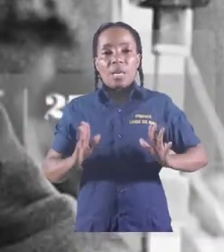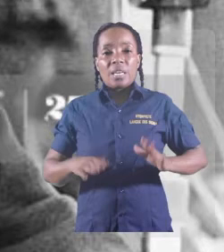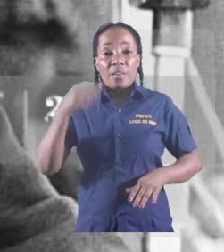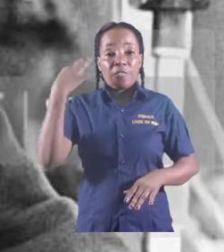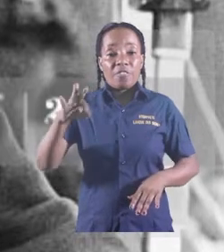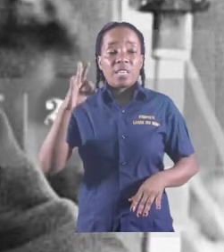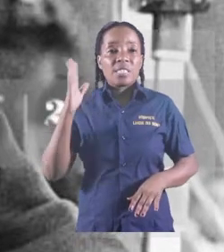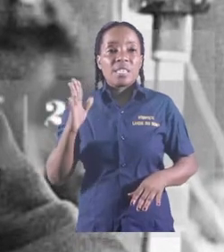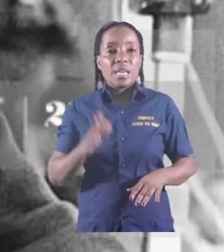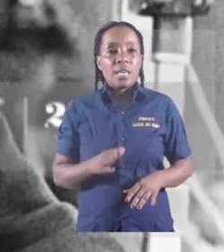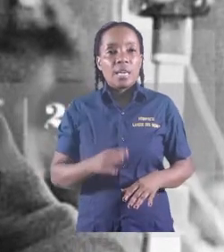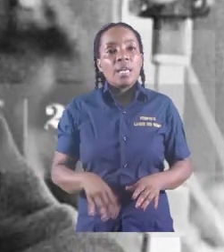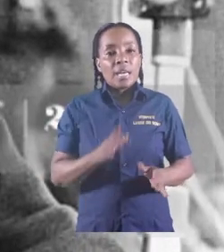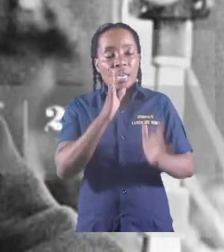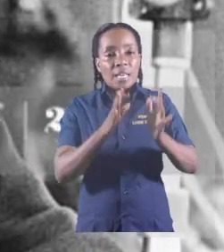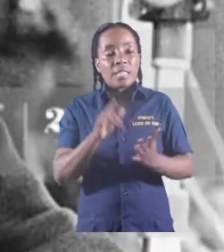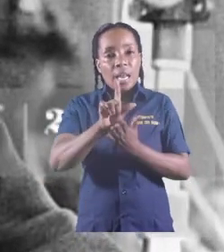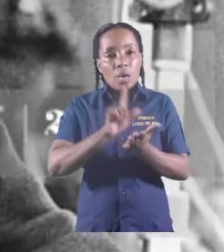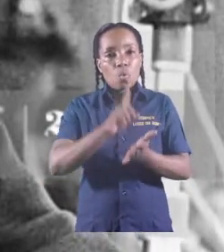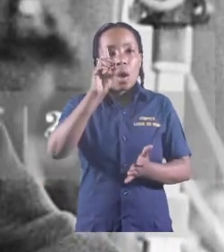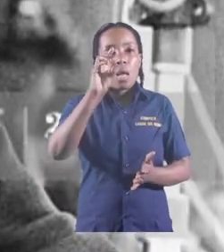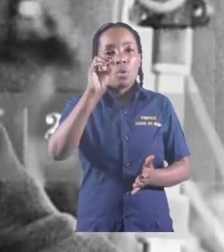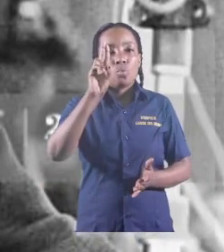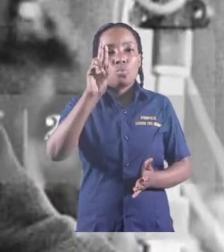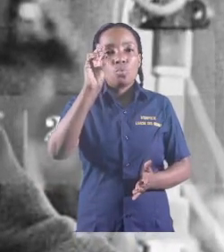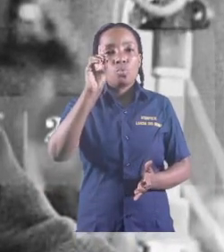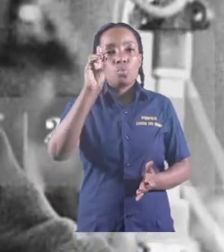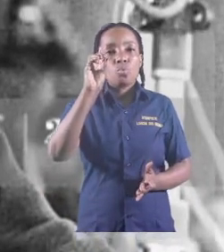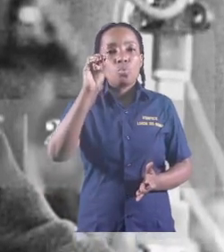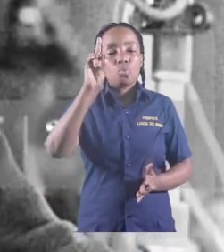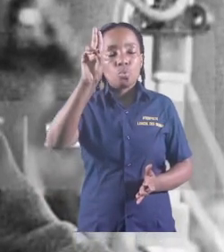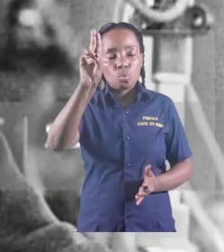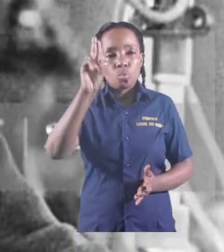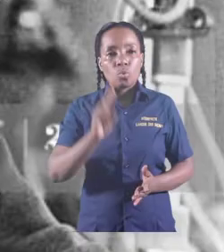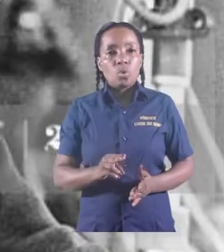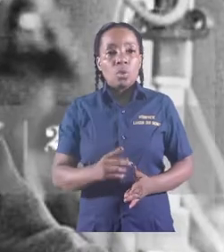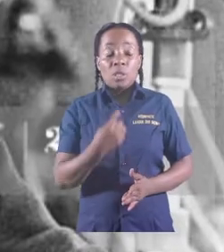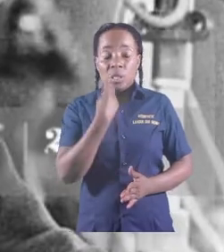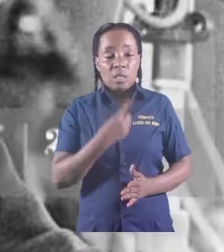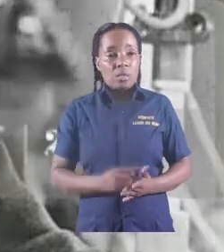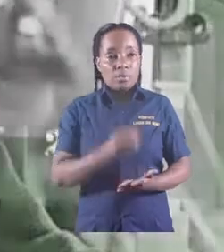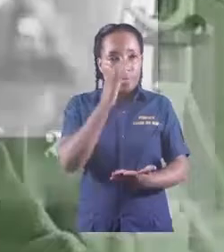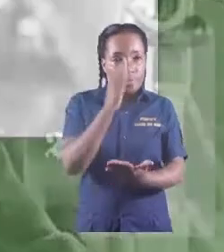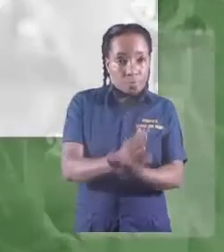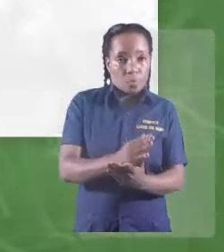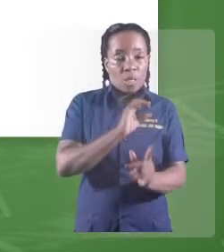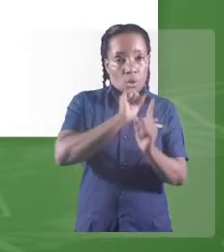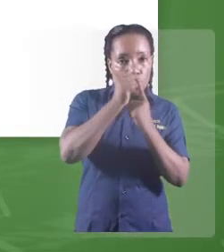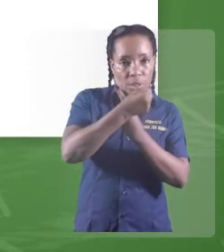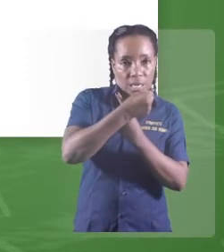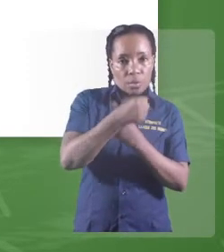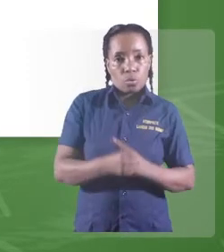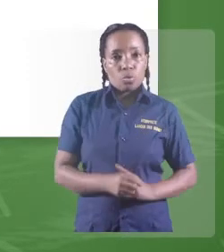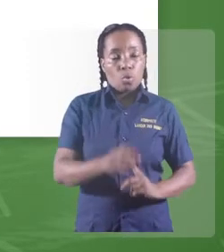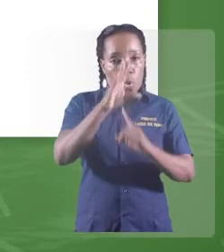le statut de l'indigénat. Donc, tous vont devenir citoyens français. Tandis